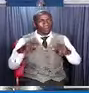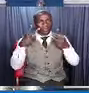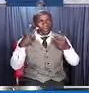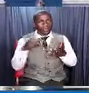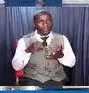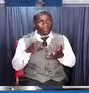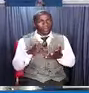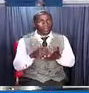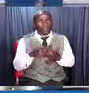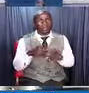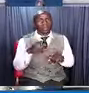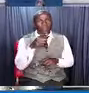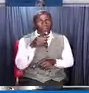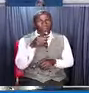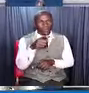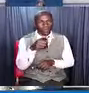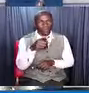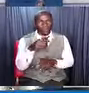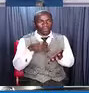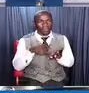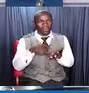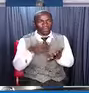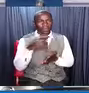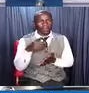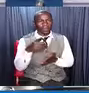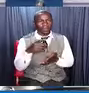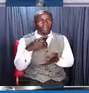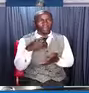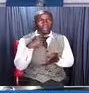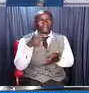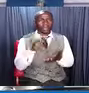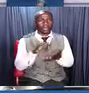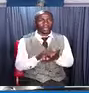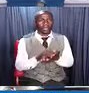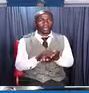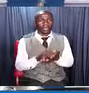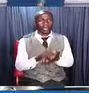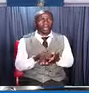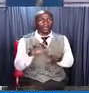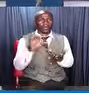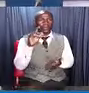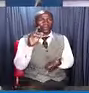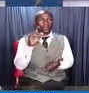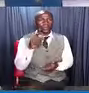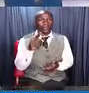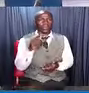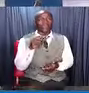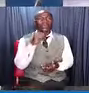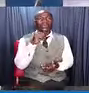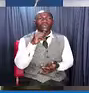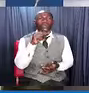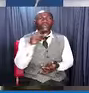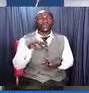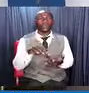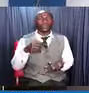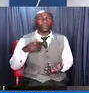mtaona. Seek, you shall find. Ni wewe. It's you. Lakini anasema. But he says. Mimi nimewachagua. I have chosen you. Si ninyi mlionichagua. It's